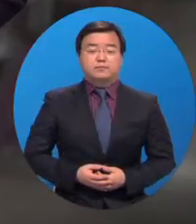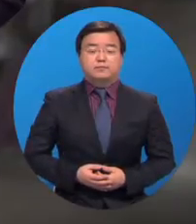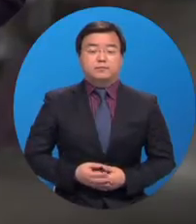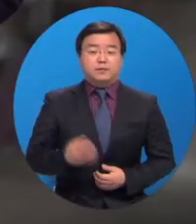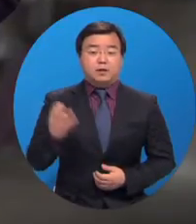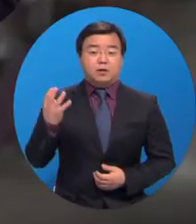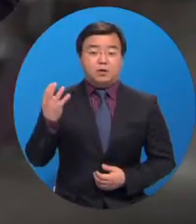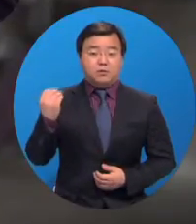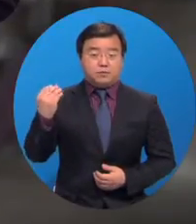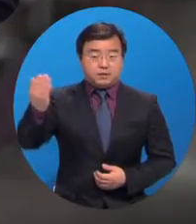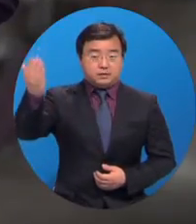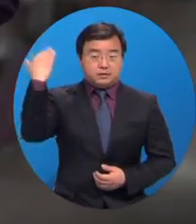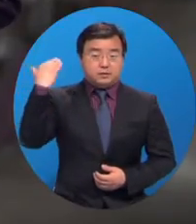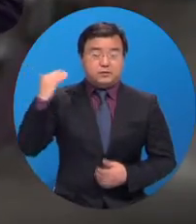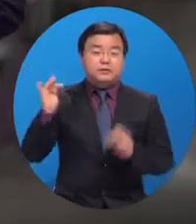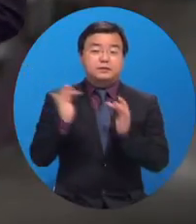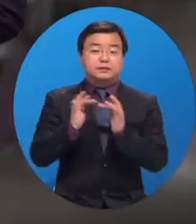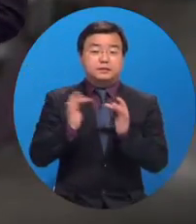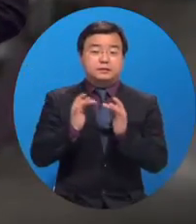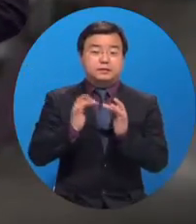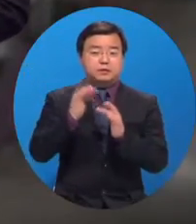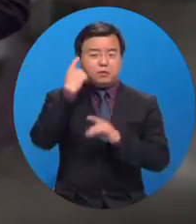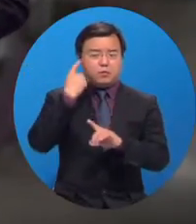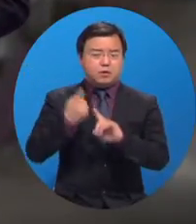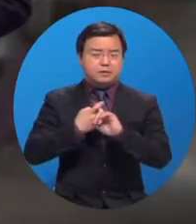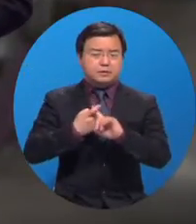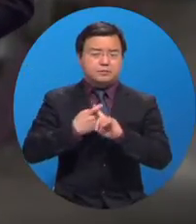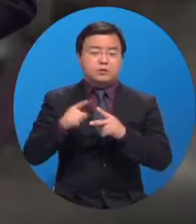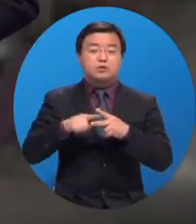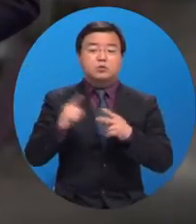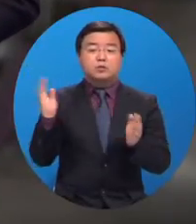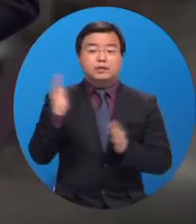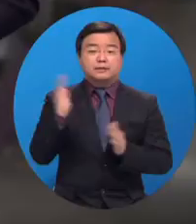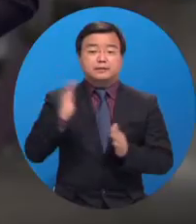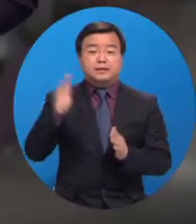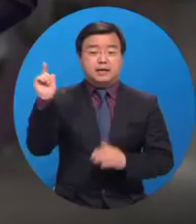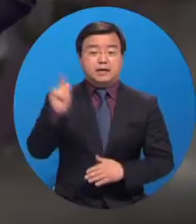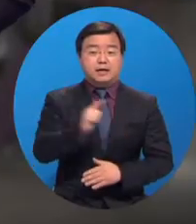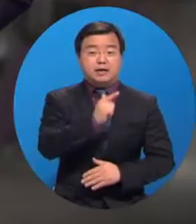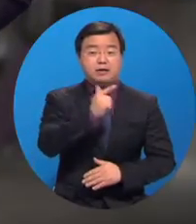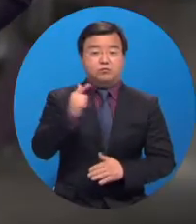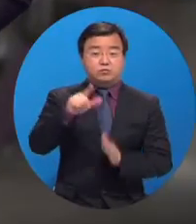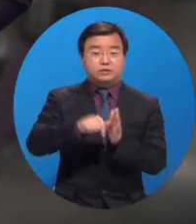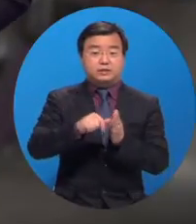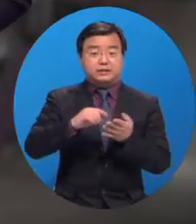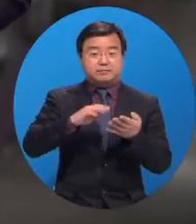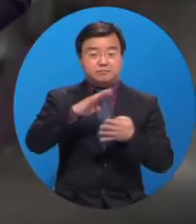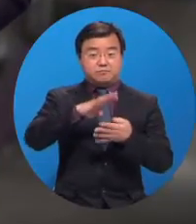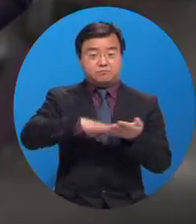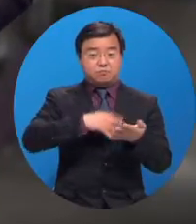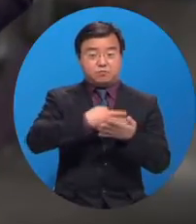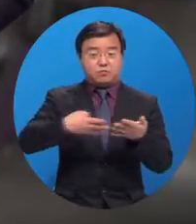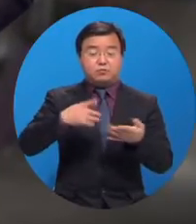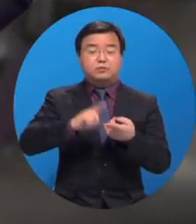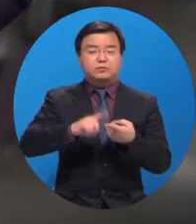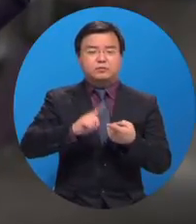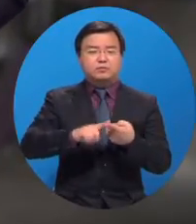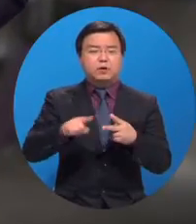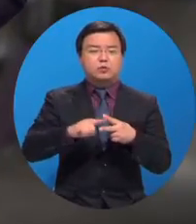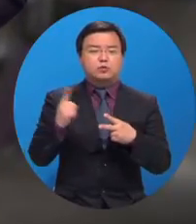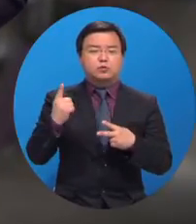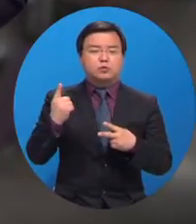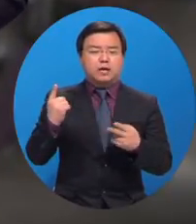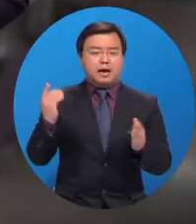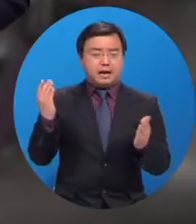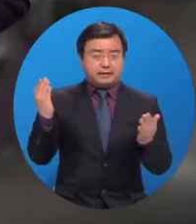얼마전 온라인에서 이슈가 된 초등학생의 하루입니다 초등학교 때부터 종일 학원에 얽매어 있는